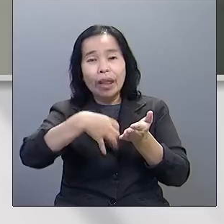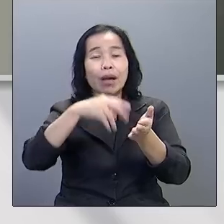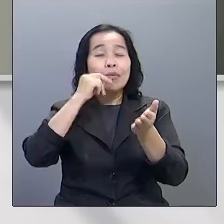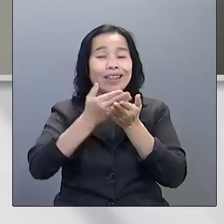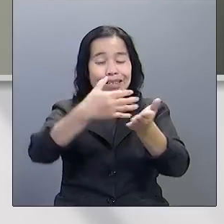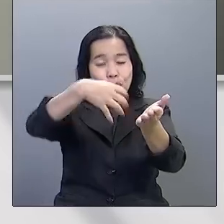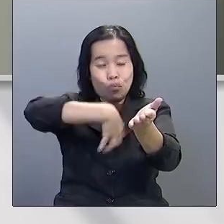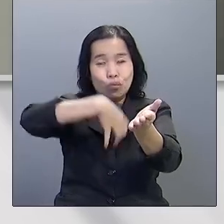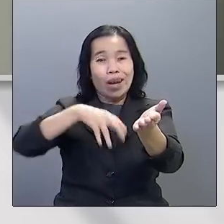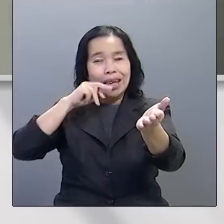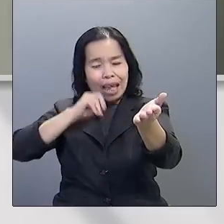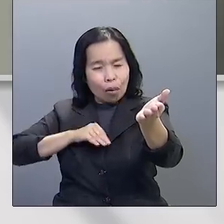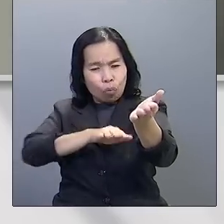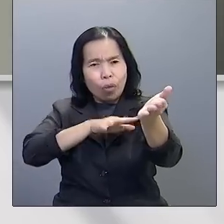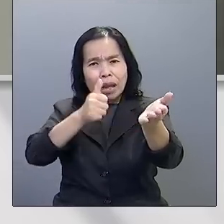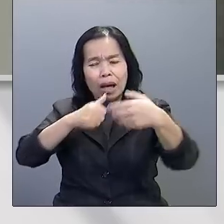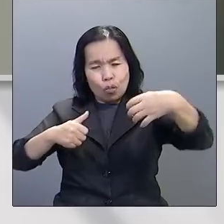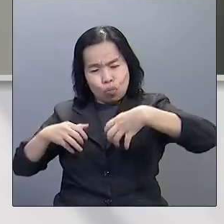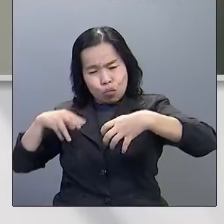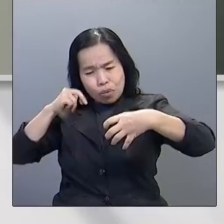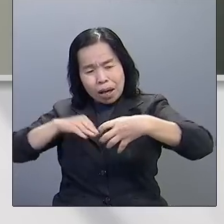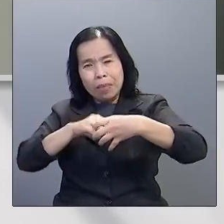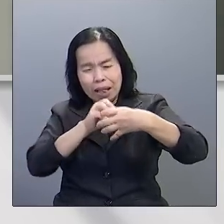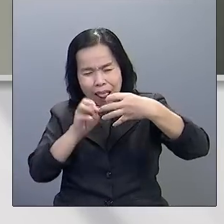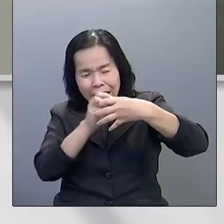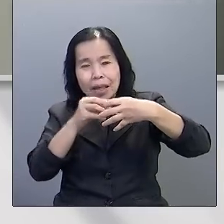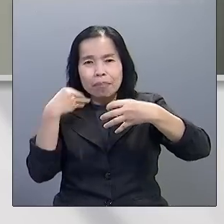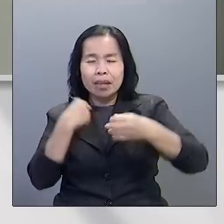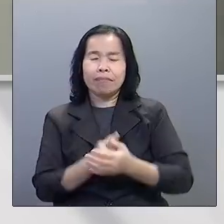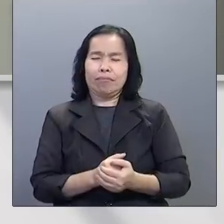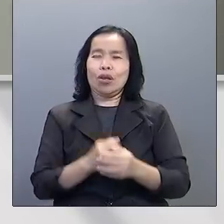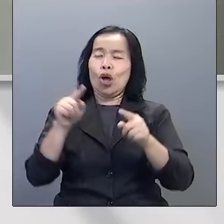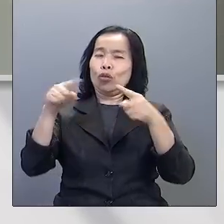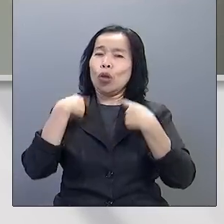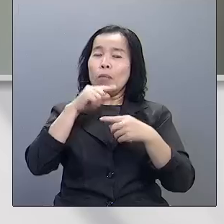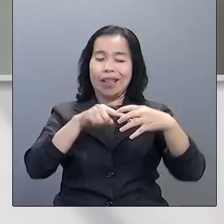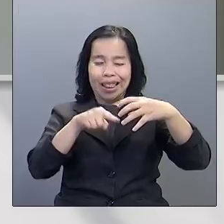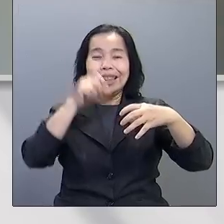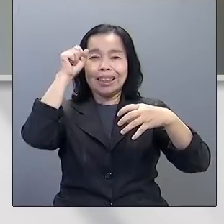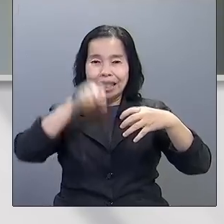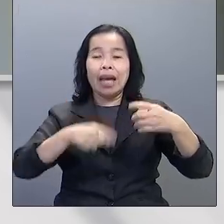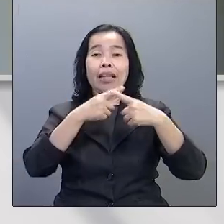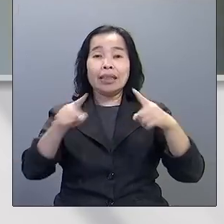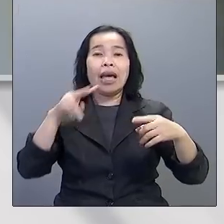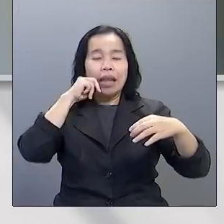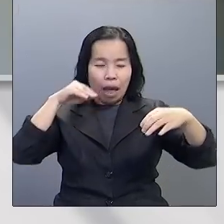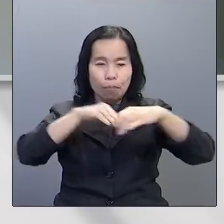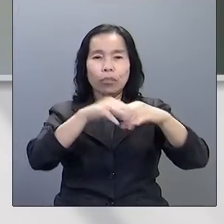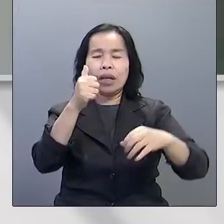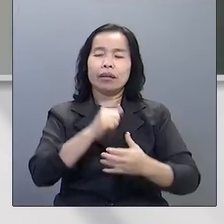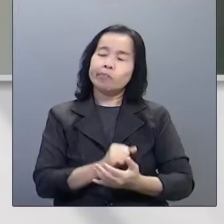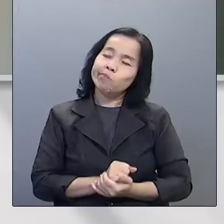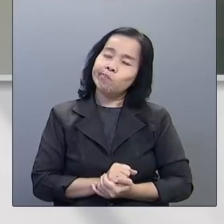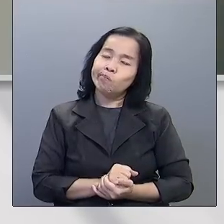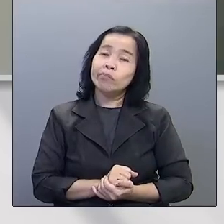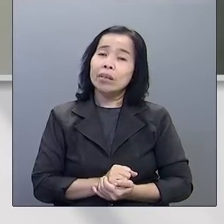ไปได้ยังไงเพราะท่อไอเสียก็มีช่องเล็กๆท่านตอบแต่เพียงว่าช่องเล็กก็จริงแต่น้ำก็เข้าได้ค่ะแต่ก็เ